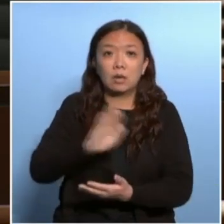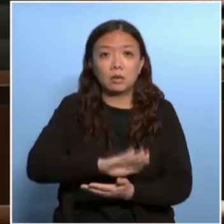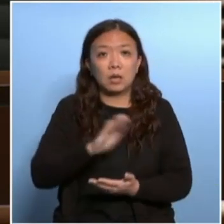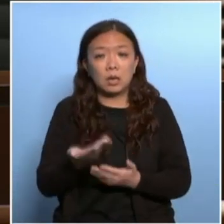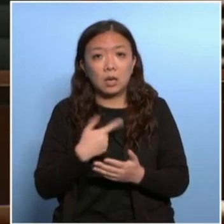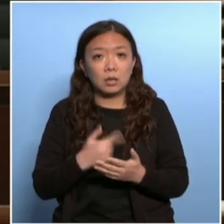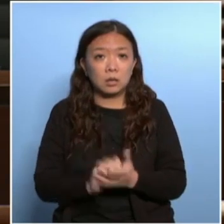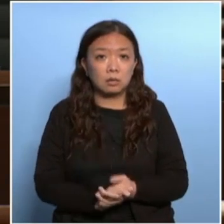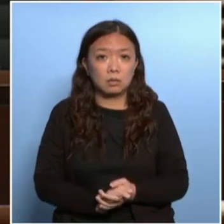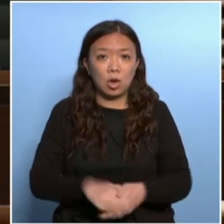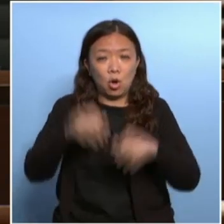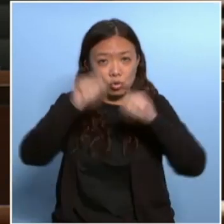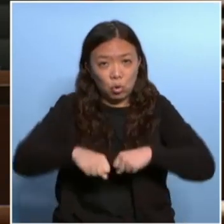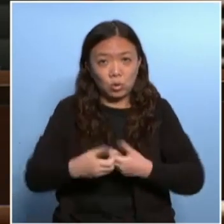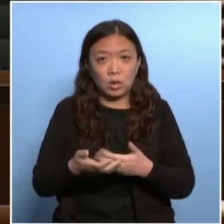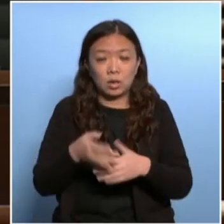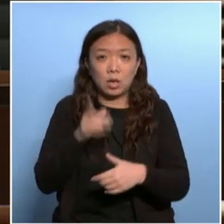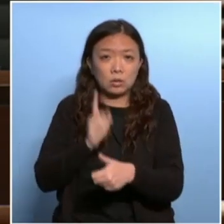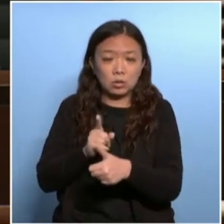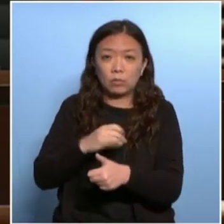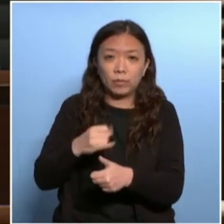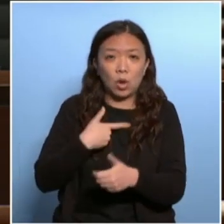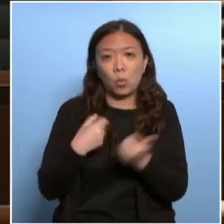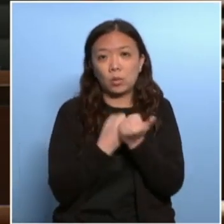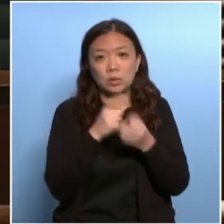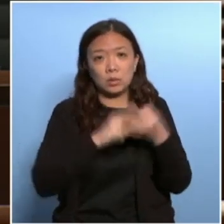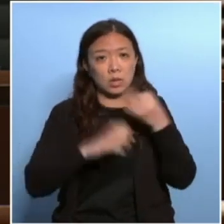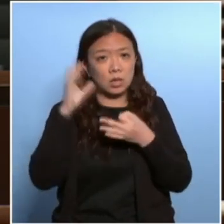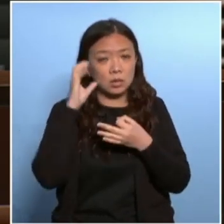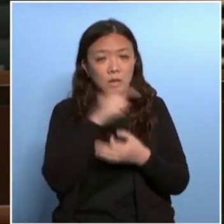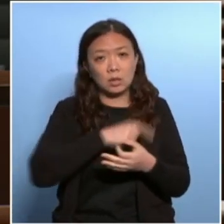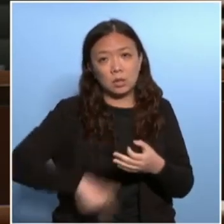同意你一些的指控，我會支持陳志全議員的議案的，本人謹此陳。